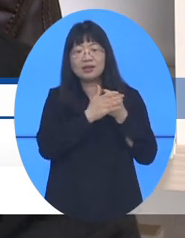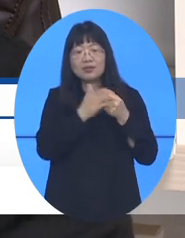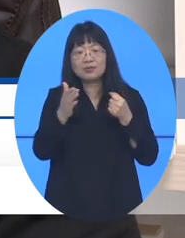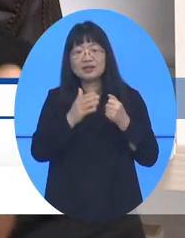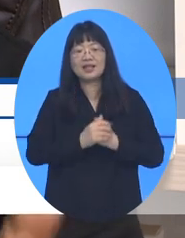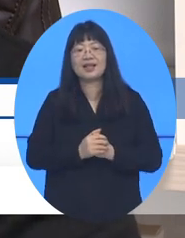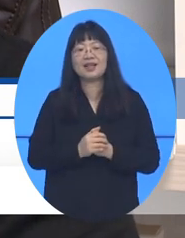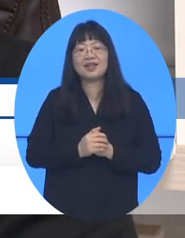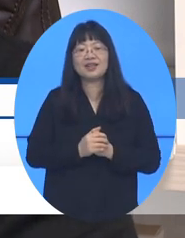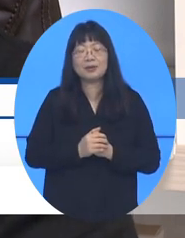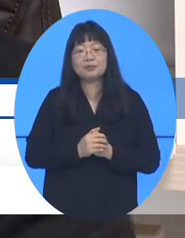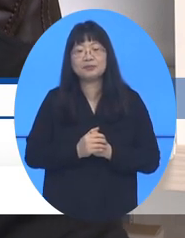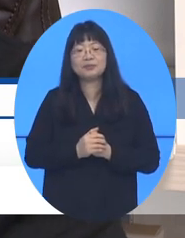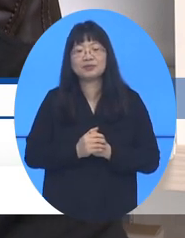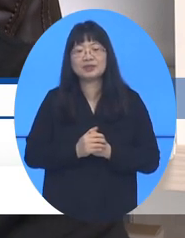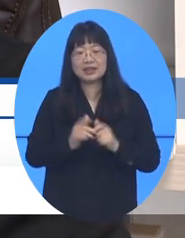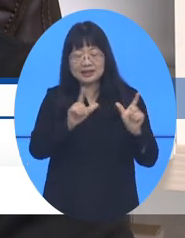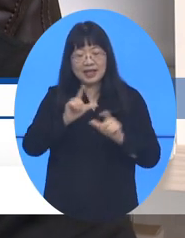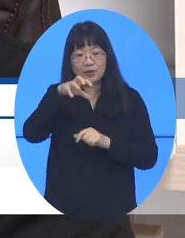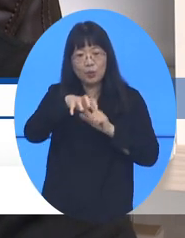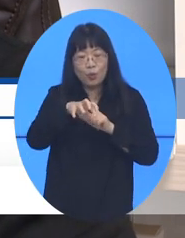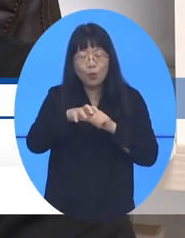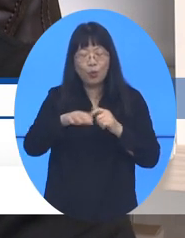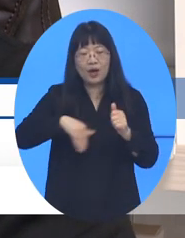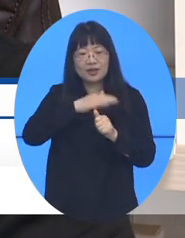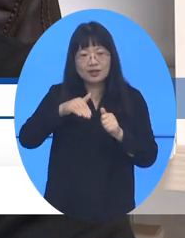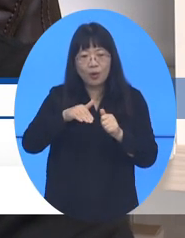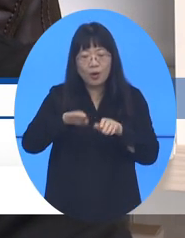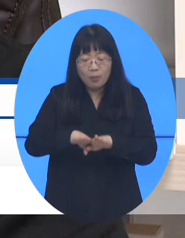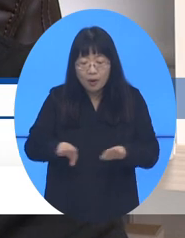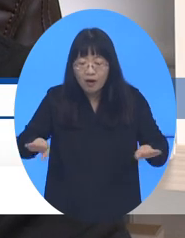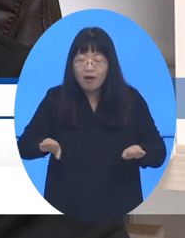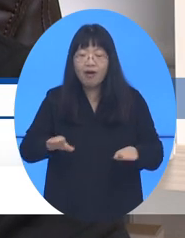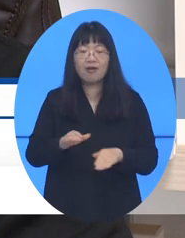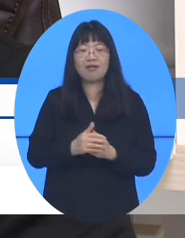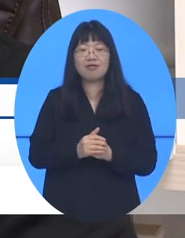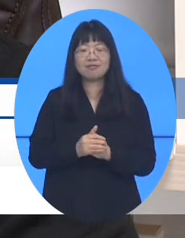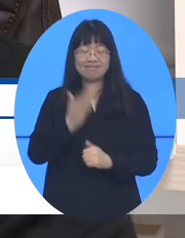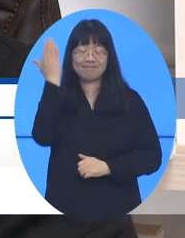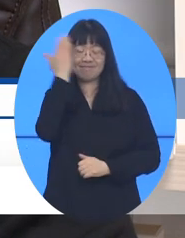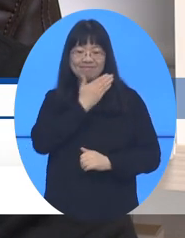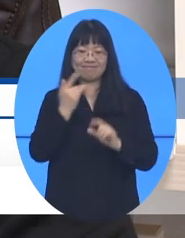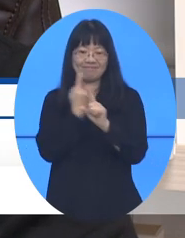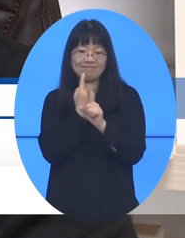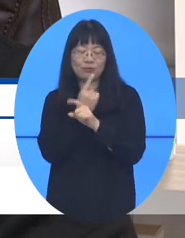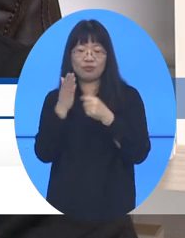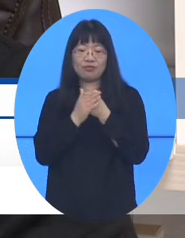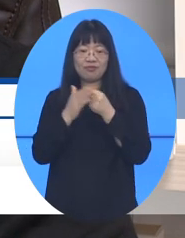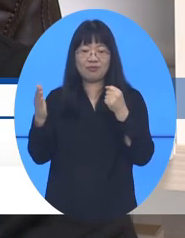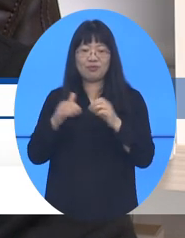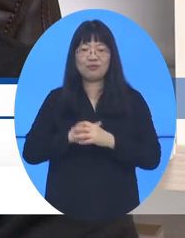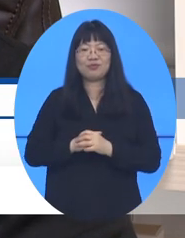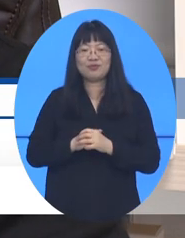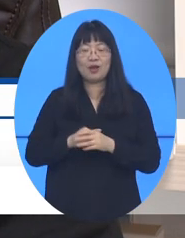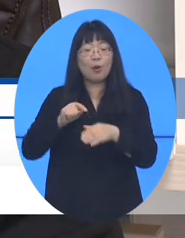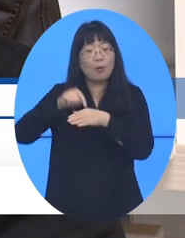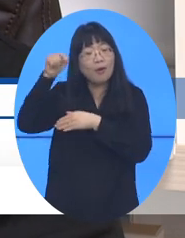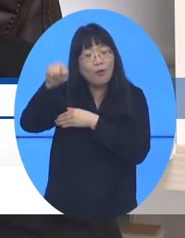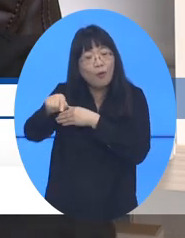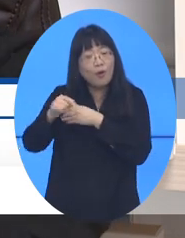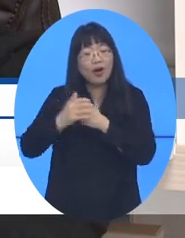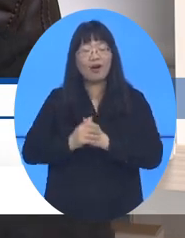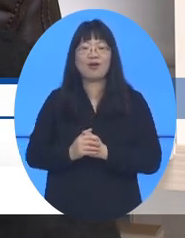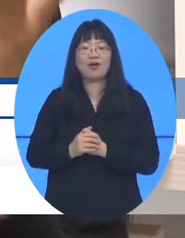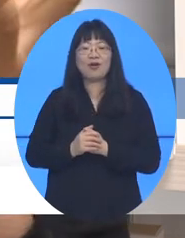인해서 개사 환경이나 바닥이나 이런 부분들이 너무 뭐 쾌적한 상태이다 보니까 그